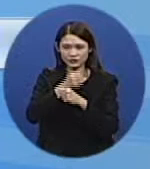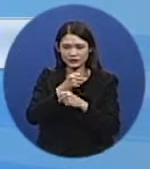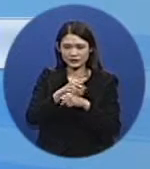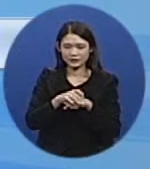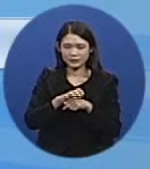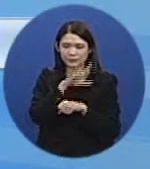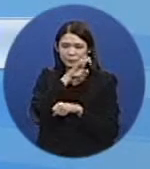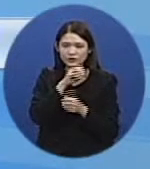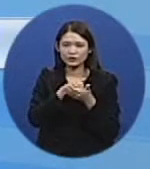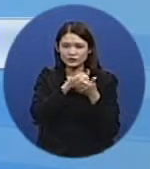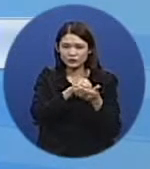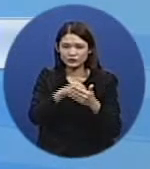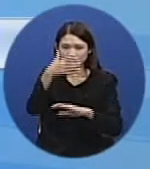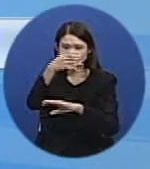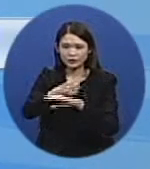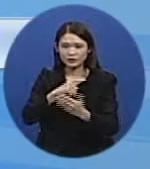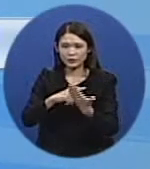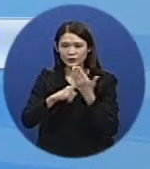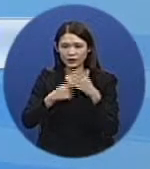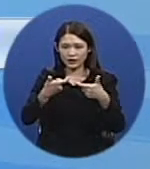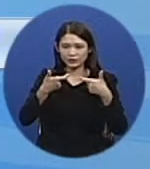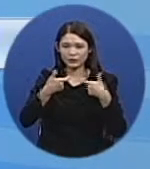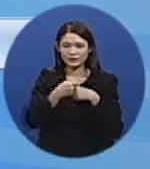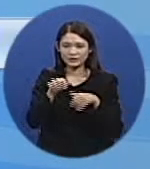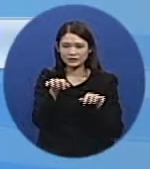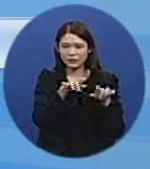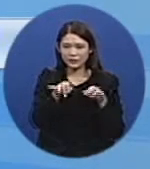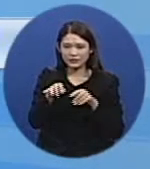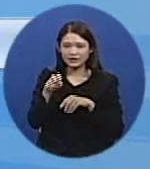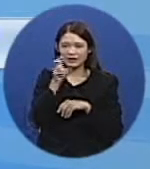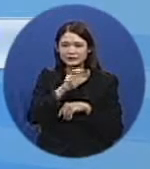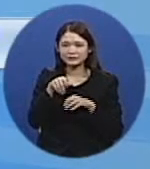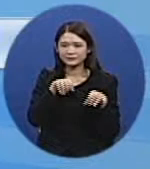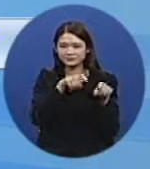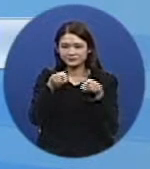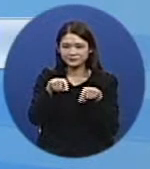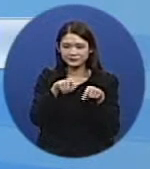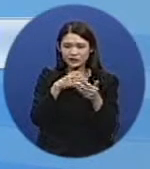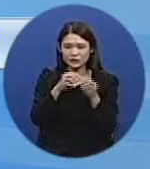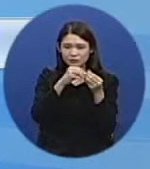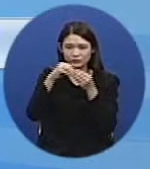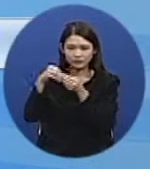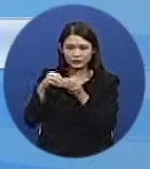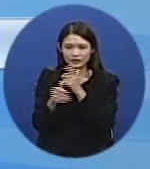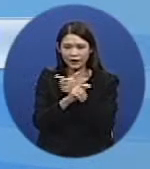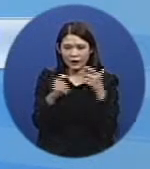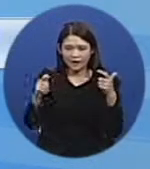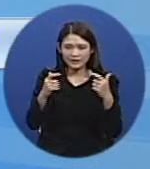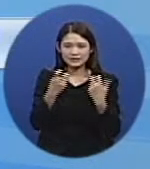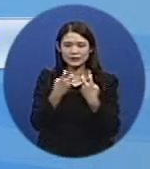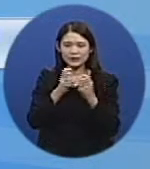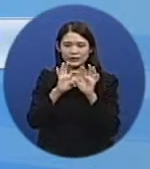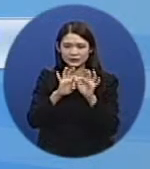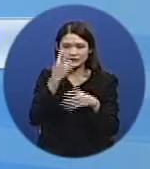접수 단계부터 최종 결과 통보까지 점자를 비롯해 음성 녹음, 확대 문자, 점자 문서 등 다양한